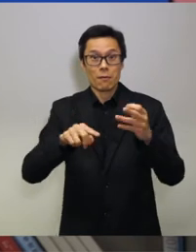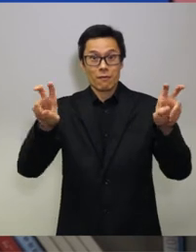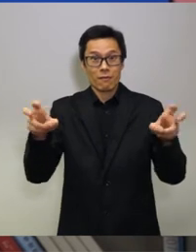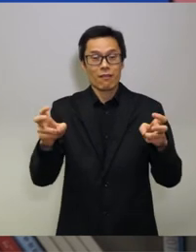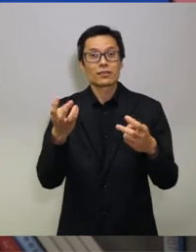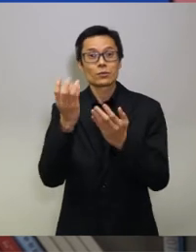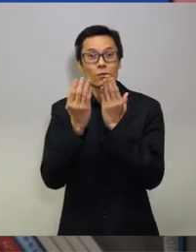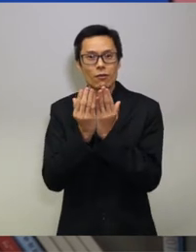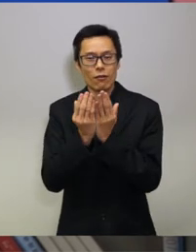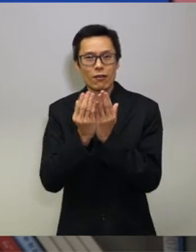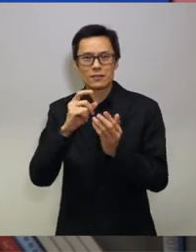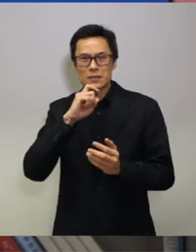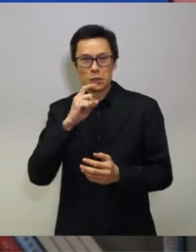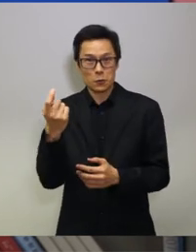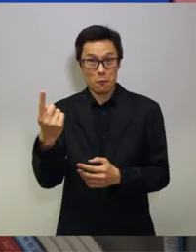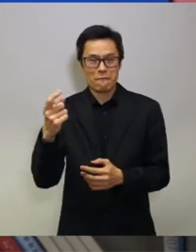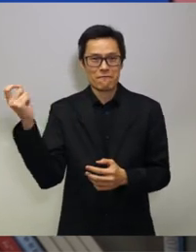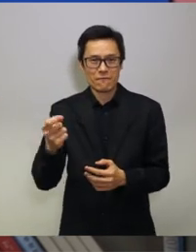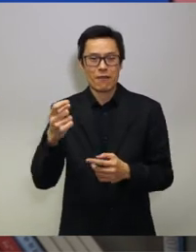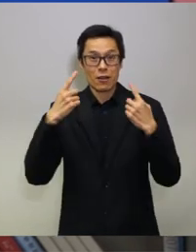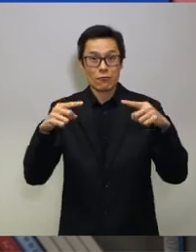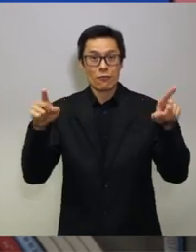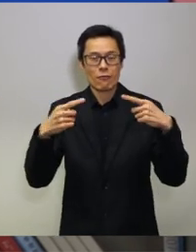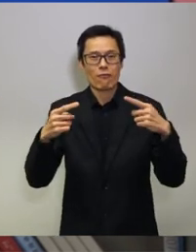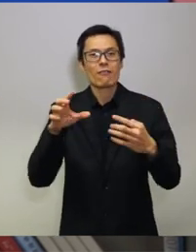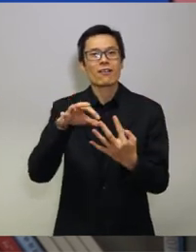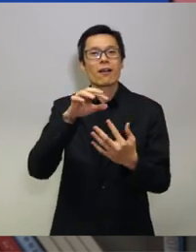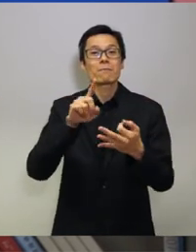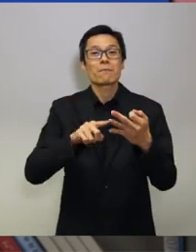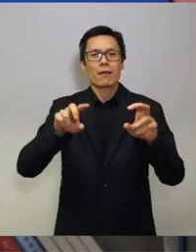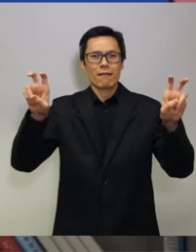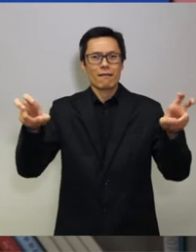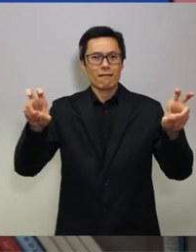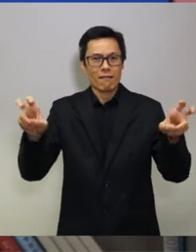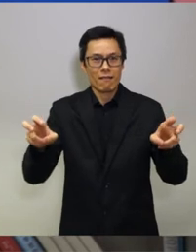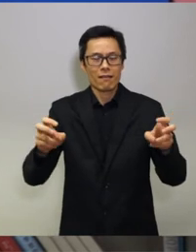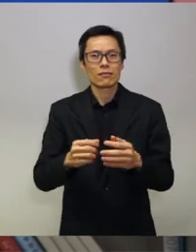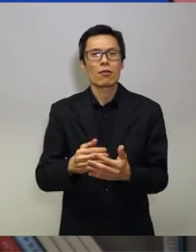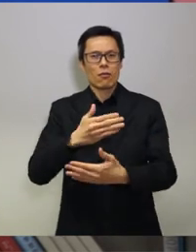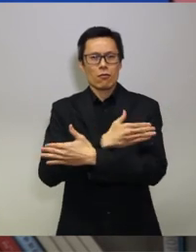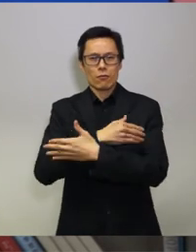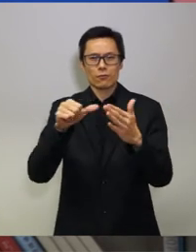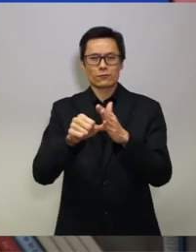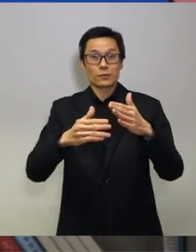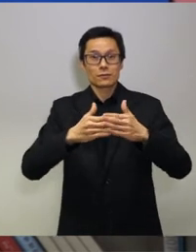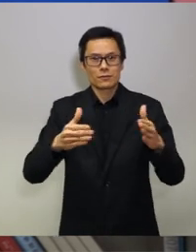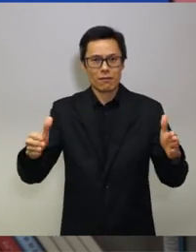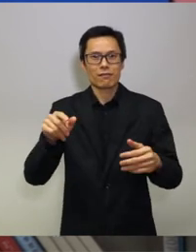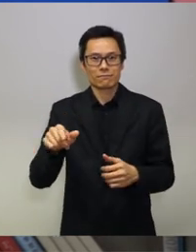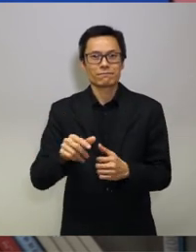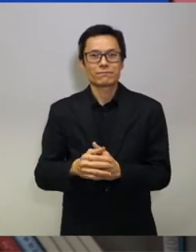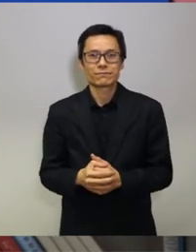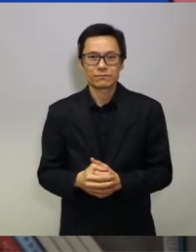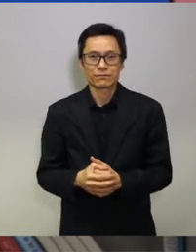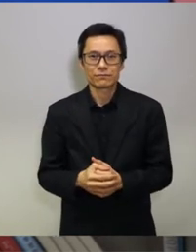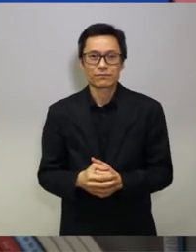學，他們就挑戰了一首快歌，他們選了謝霆鋒的《救火英雄》主題曲《愛最大》去參賽。這首